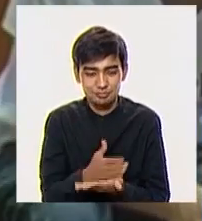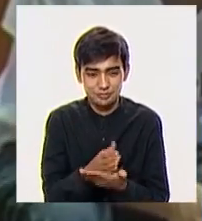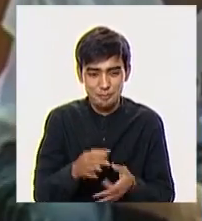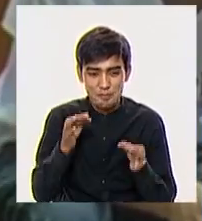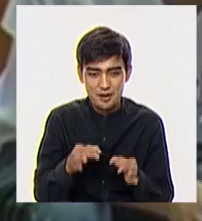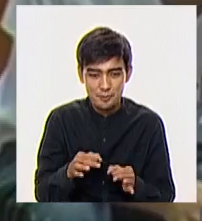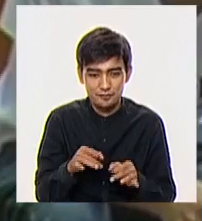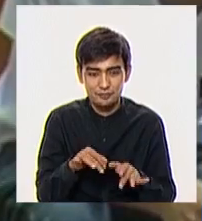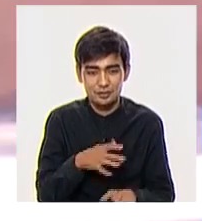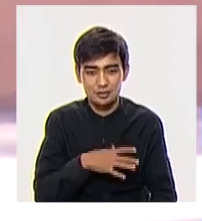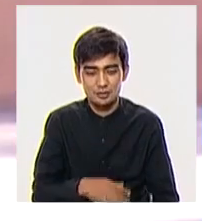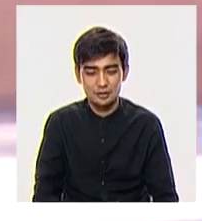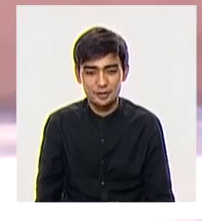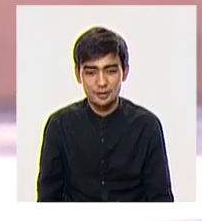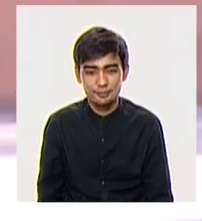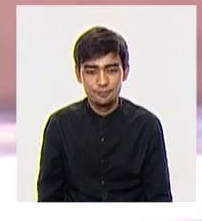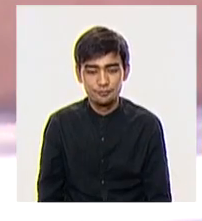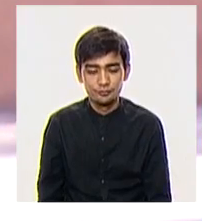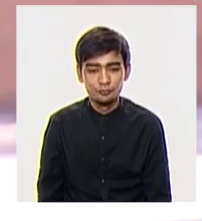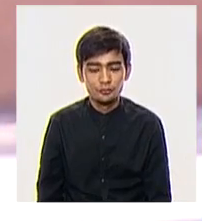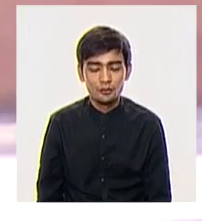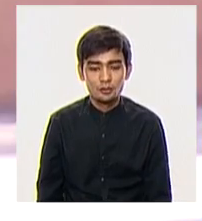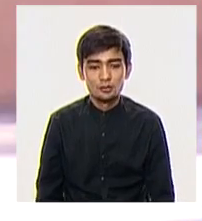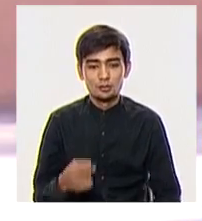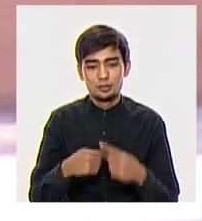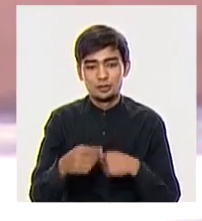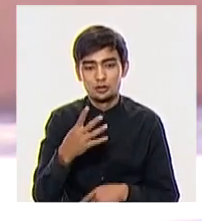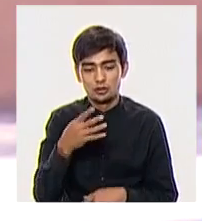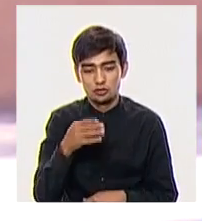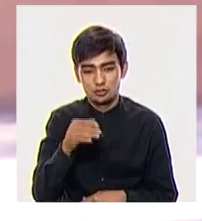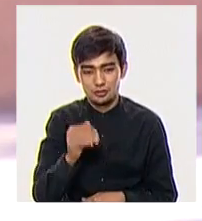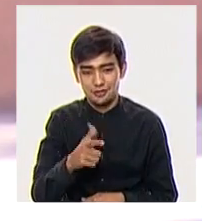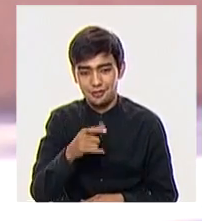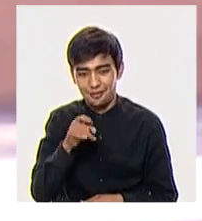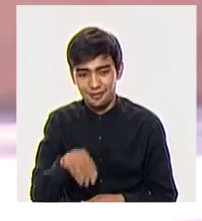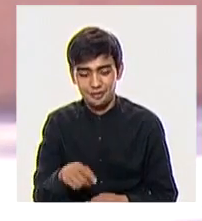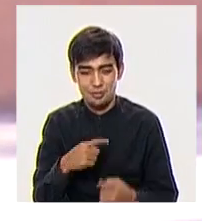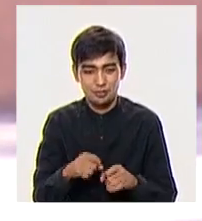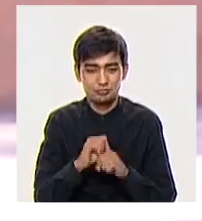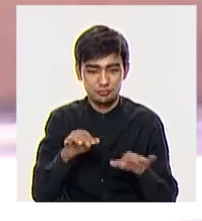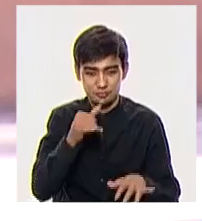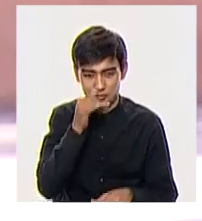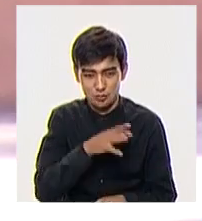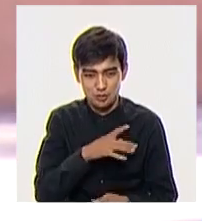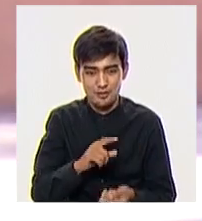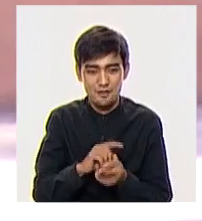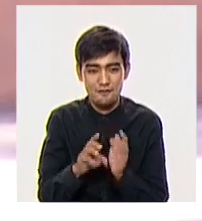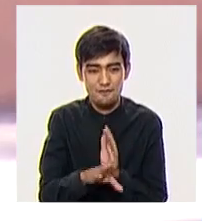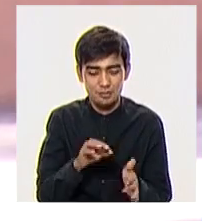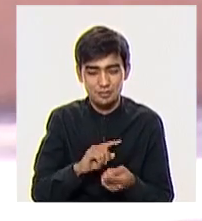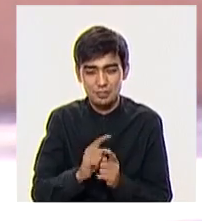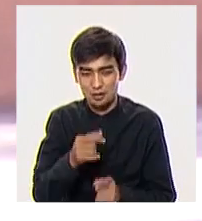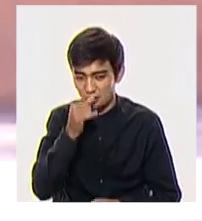жөнді реттелмеген. Қайтадан үлестіргенің өзінде 4000 грант үлестіре алмай отыр ғой. Себебі мүмкін емес, өйткені таңдауын өзгерте алмайды қазіргі